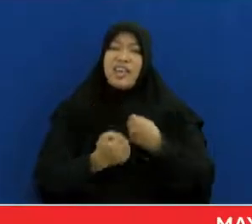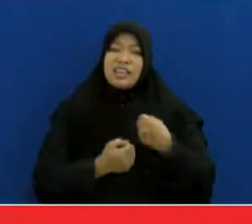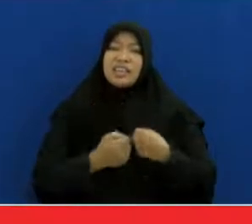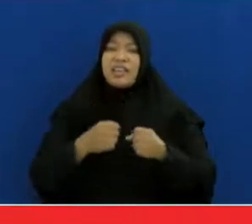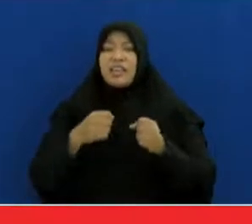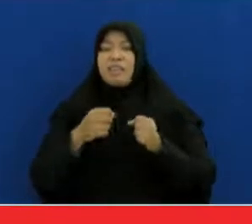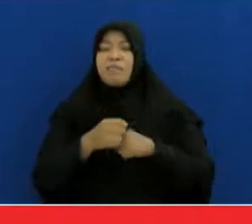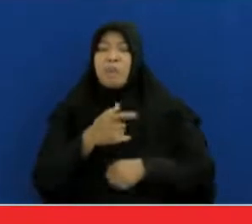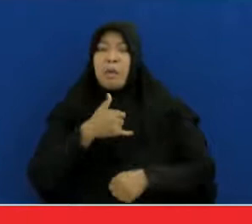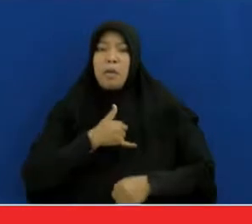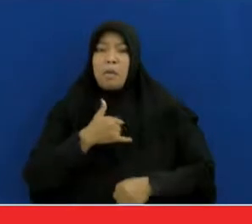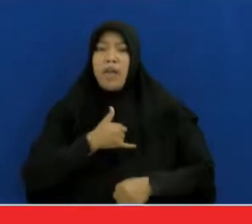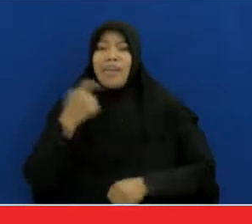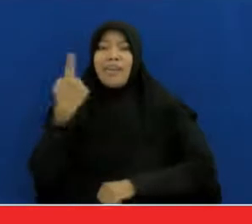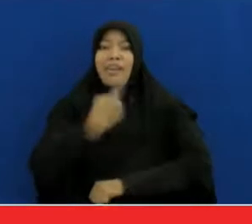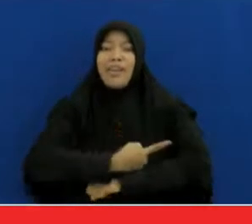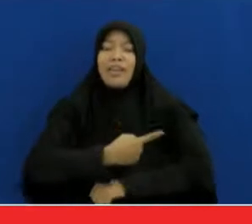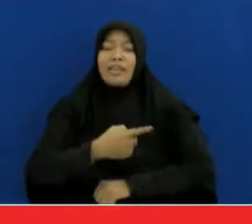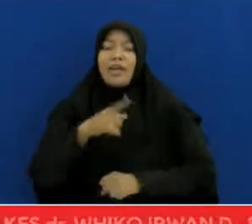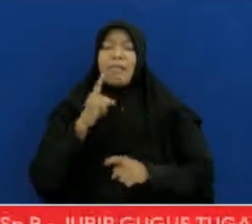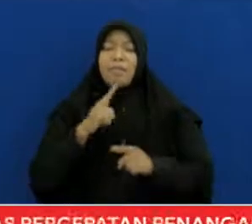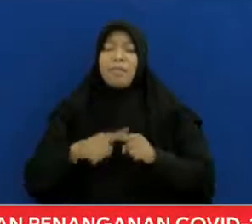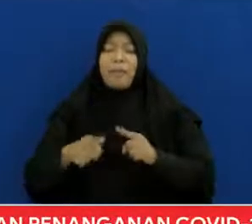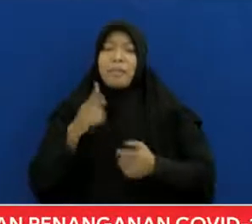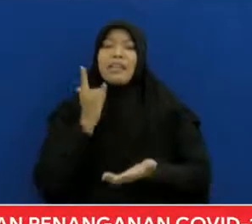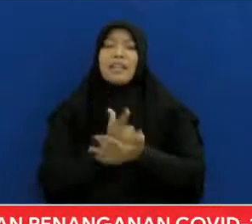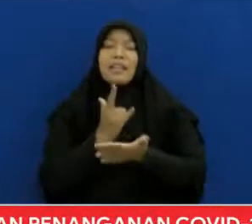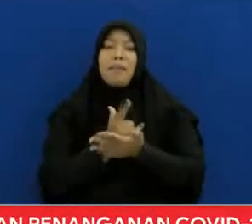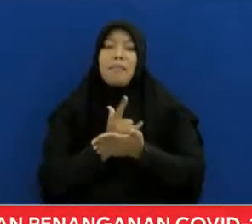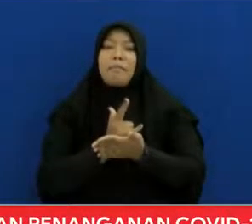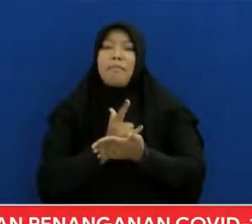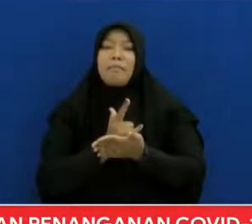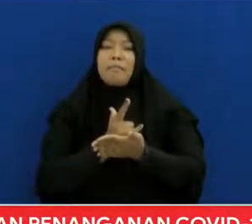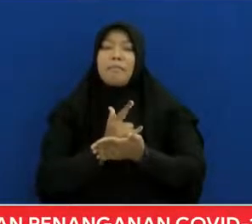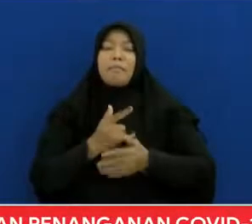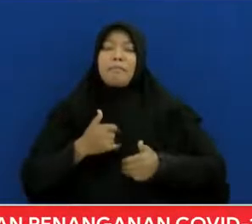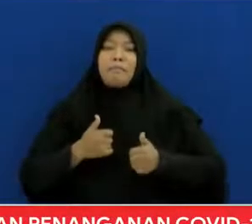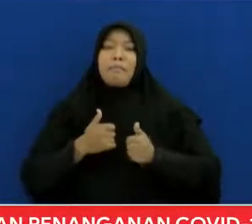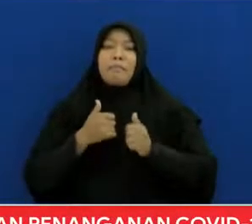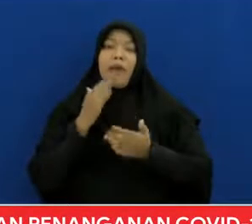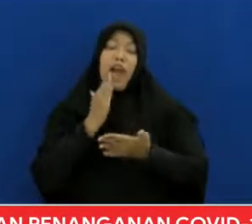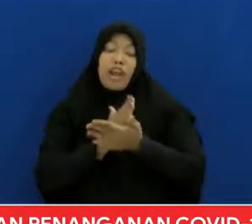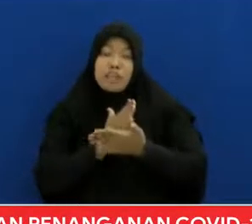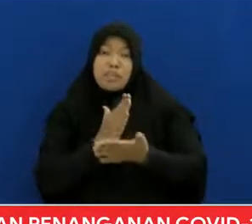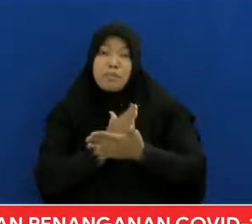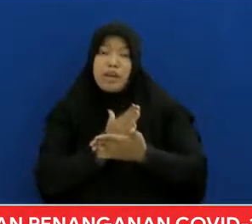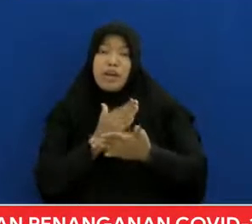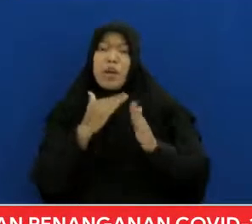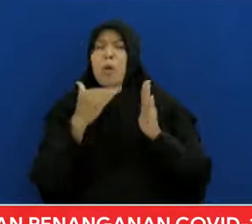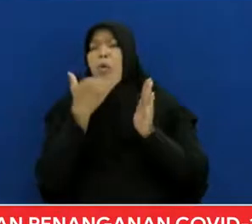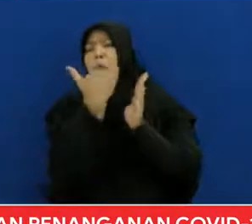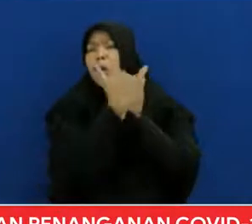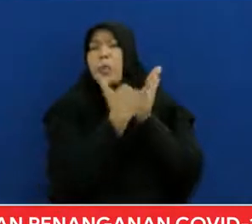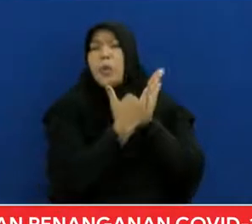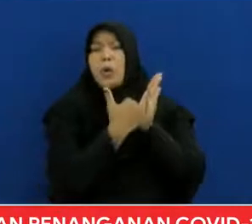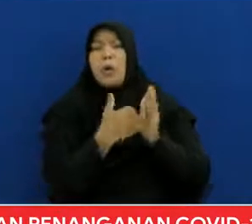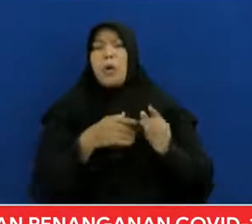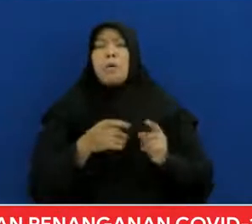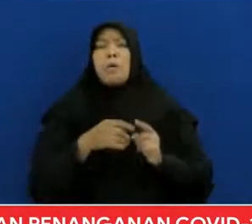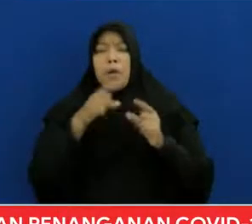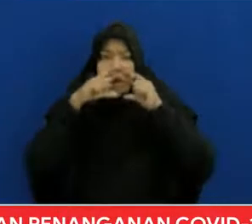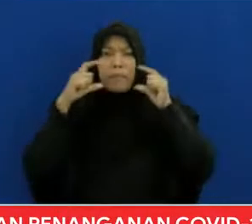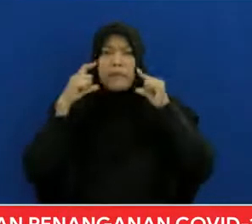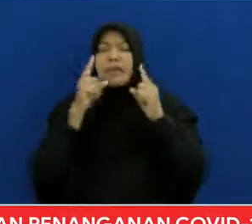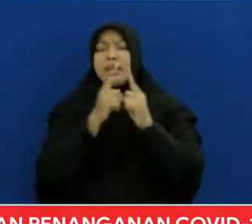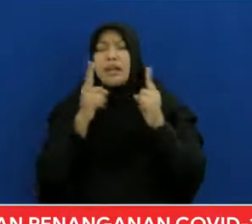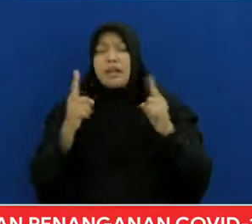namun tetap melaksanakan protokol kesehatan, menggunakan masker, dan menjaga jarak. Kami pahami